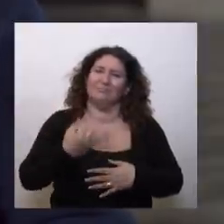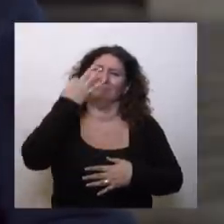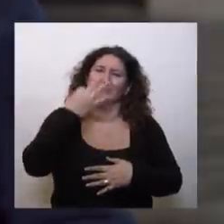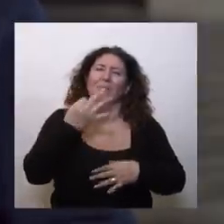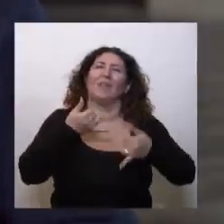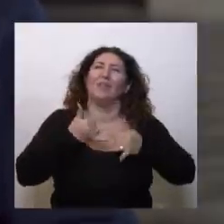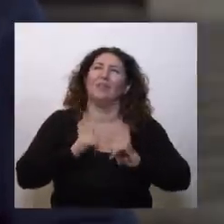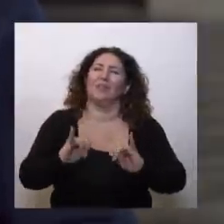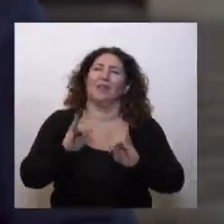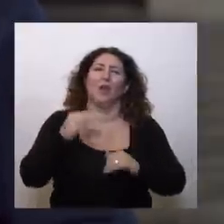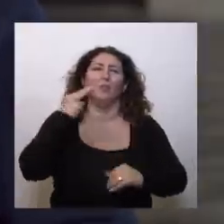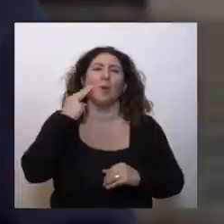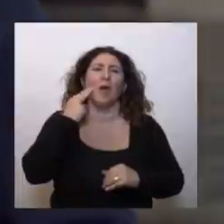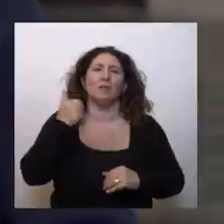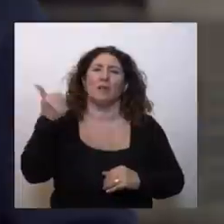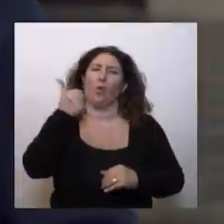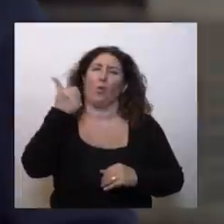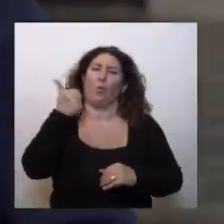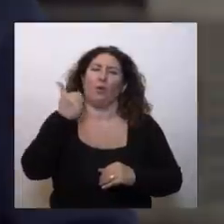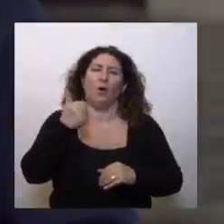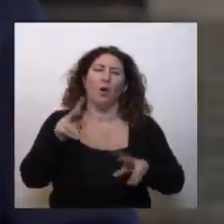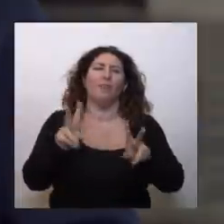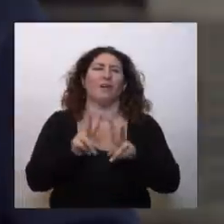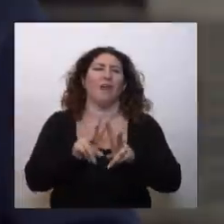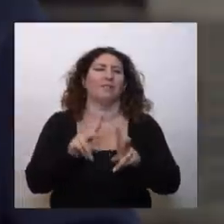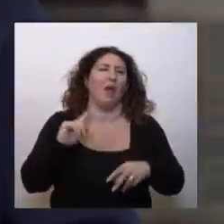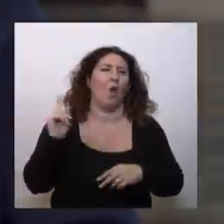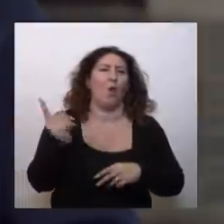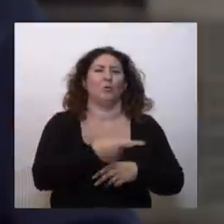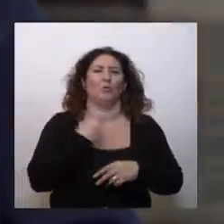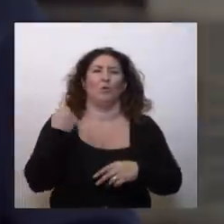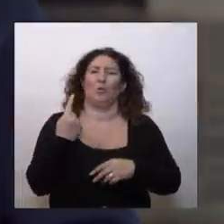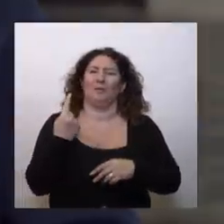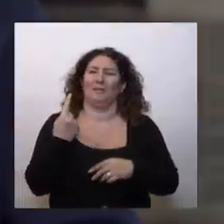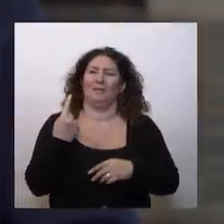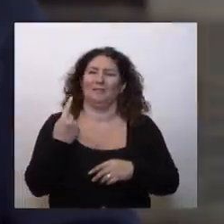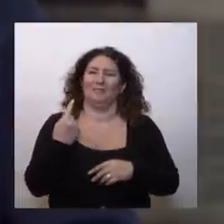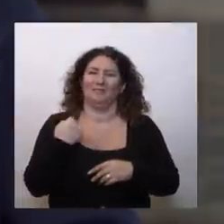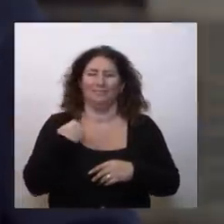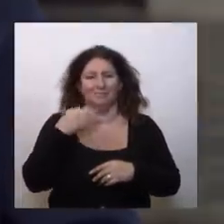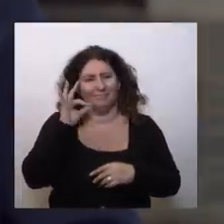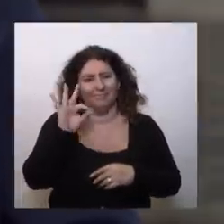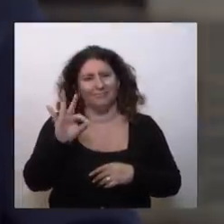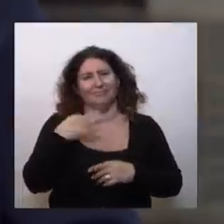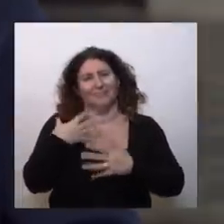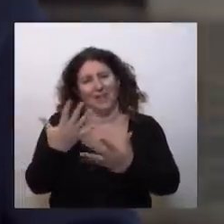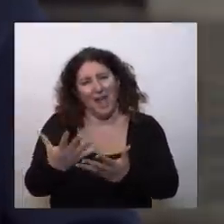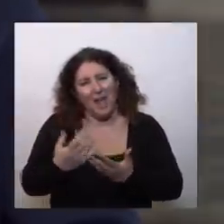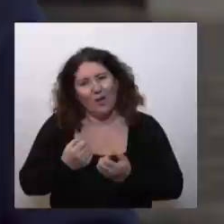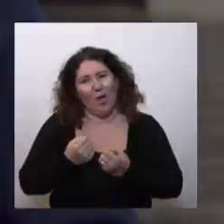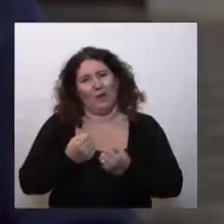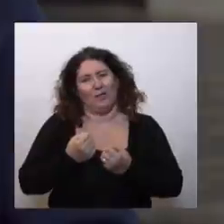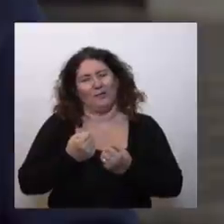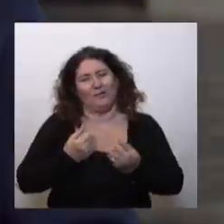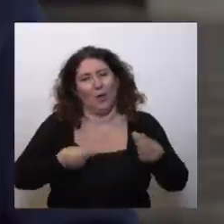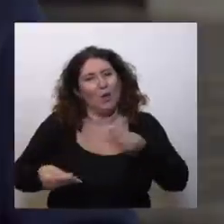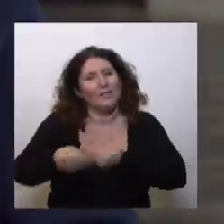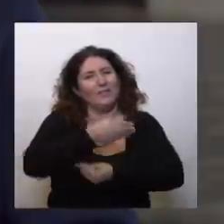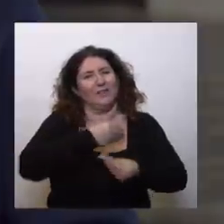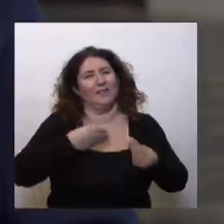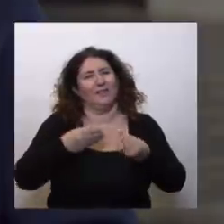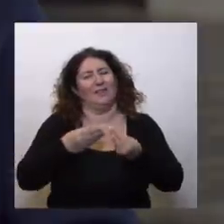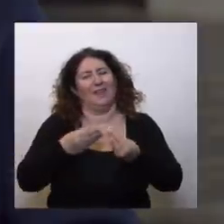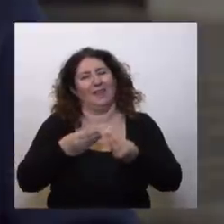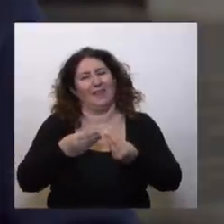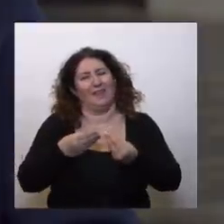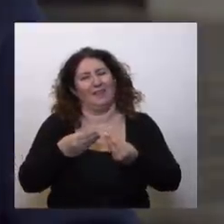Padre e fratello di tutti, fatto per accogliere, compatire, condividere, spezzare